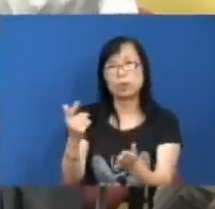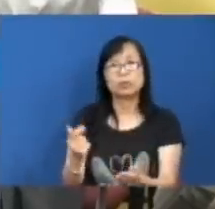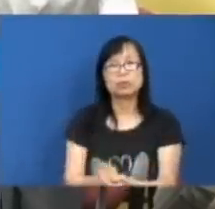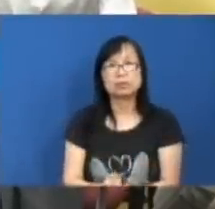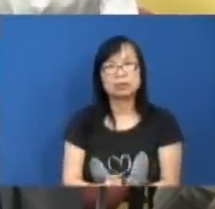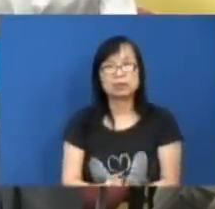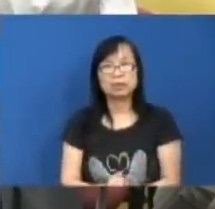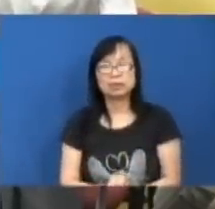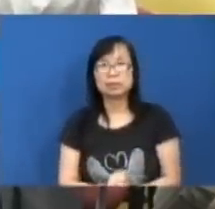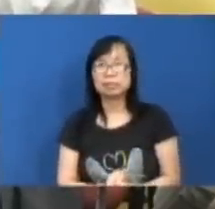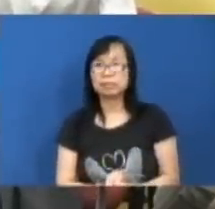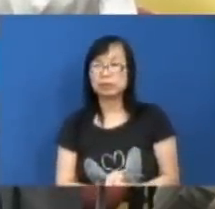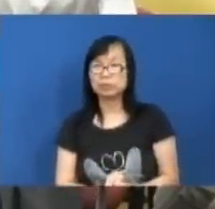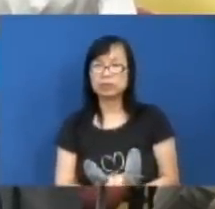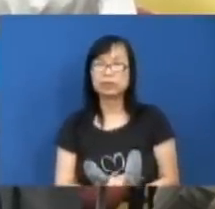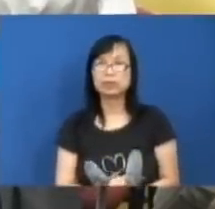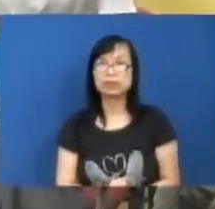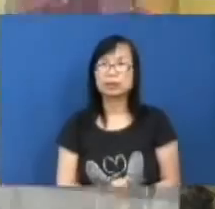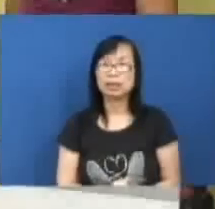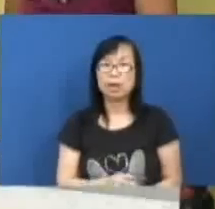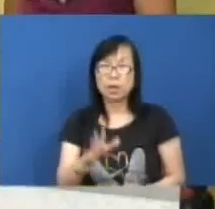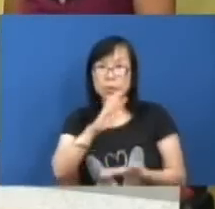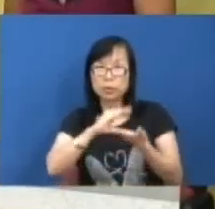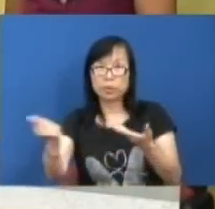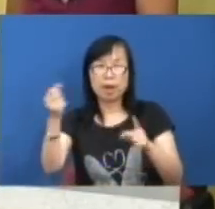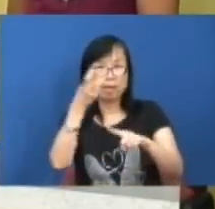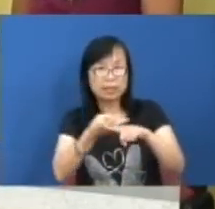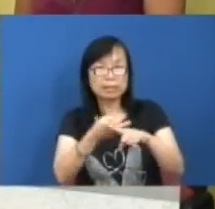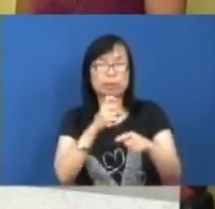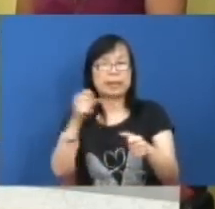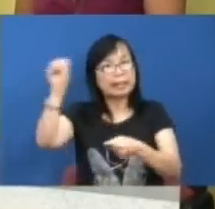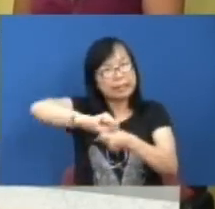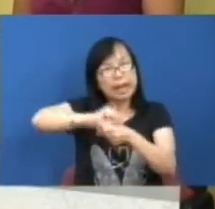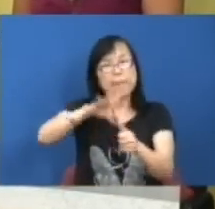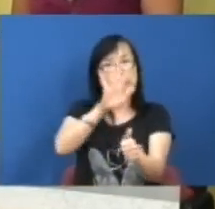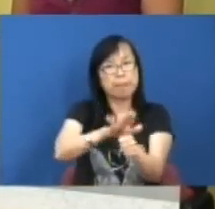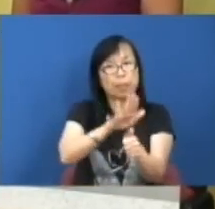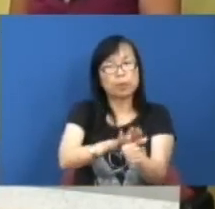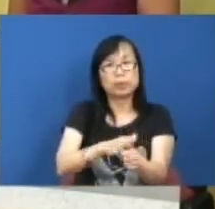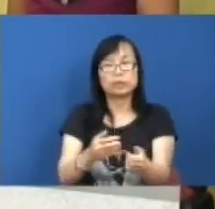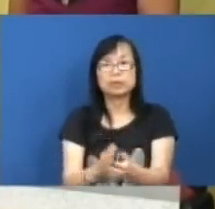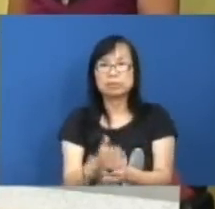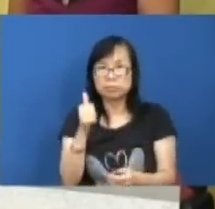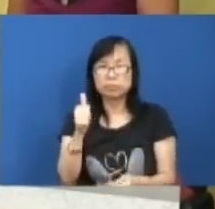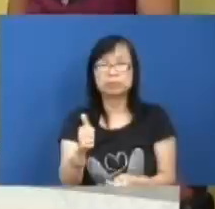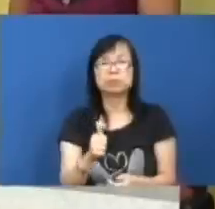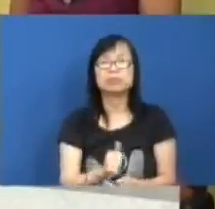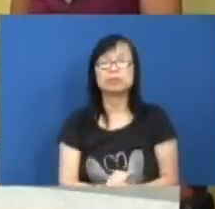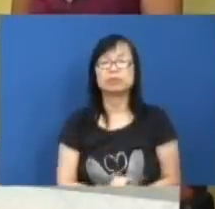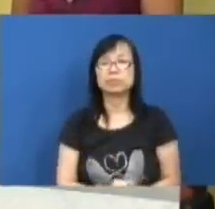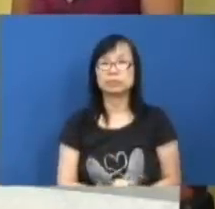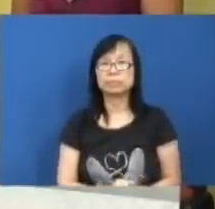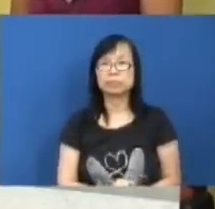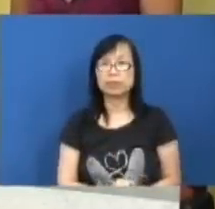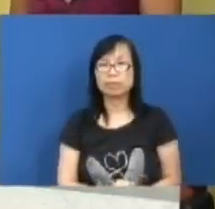唔到噶嘛。 明白，所以即 係咁樣靚嘅鐵，再加埋一啲保護性嘅質地，咁啊 各方面加好啲 嘅配合